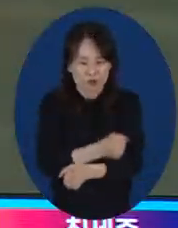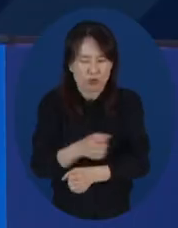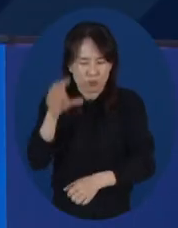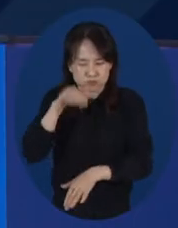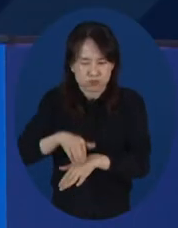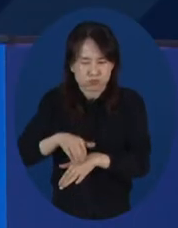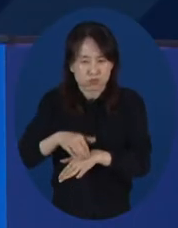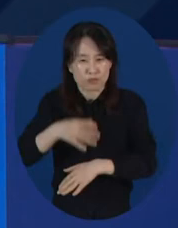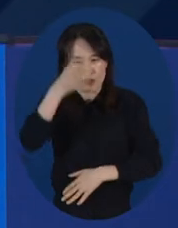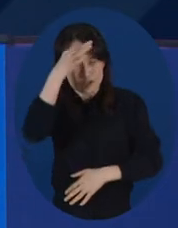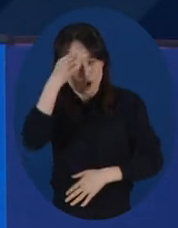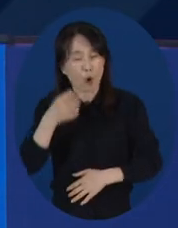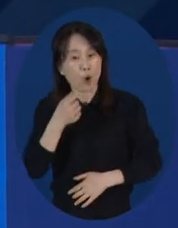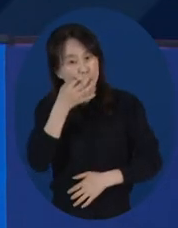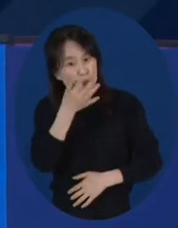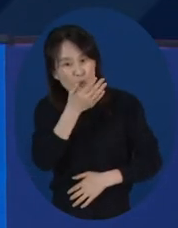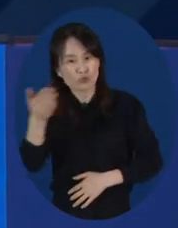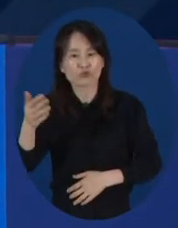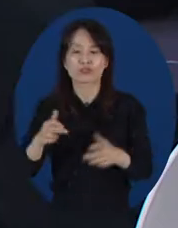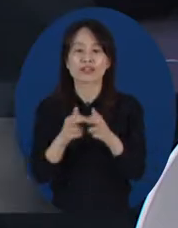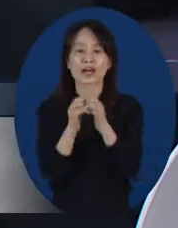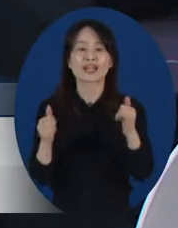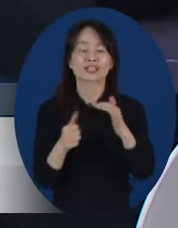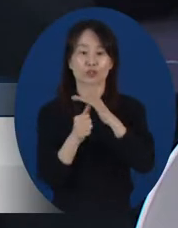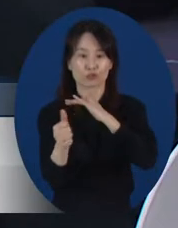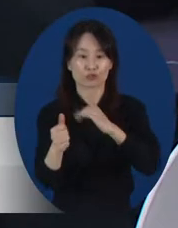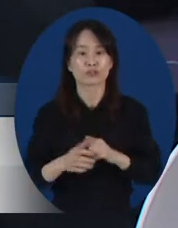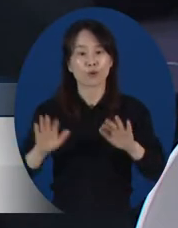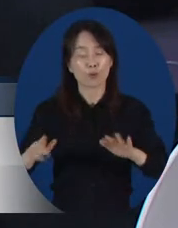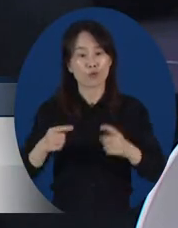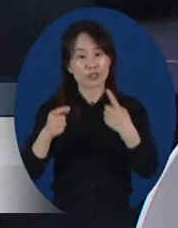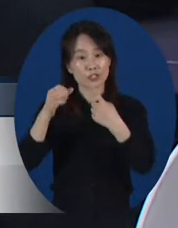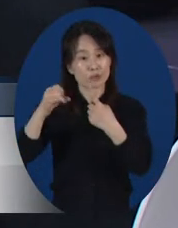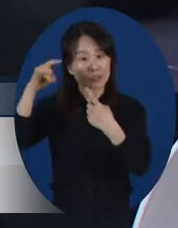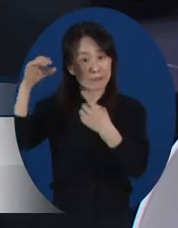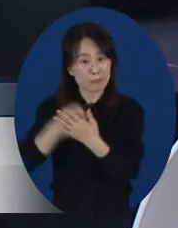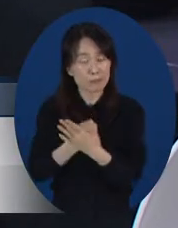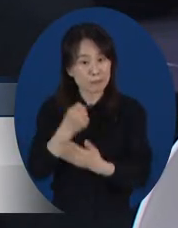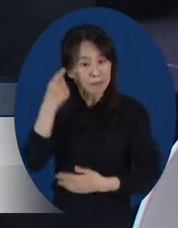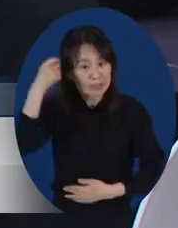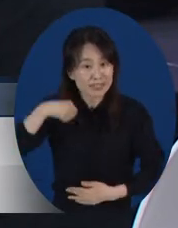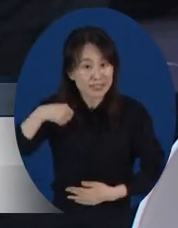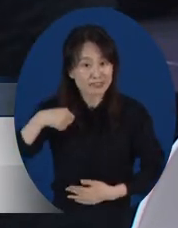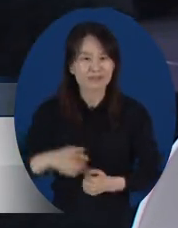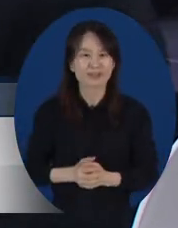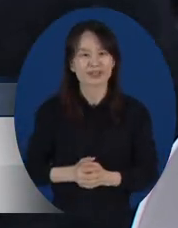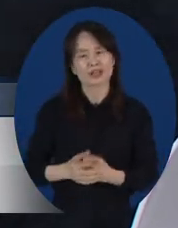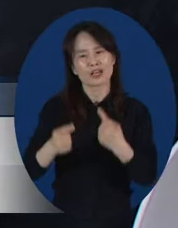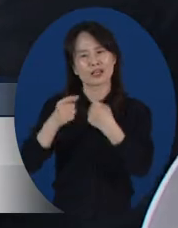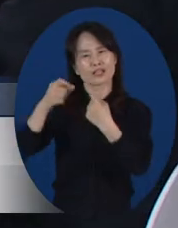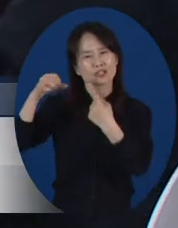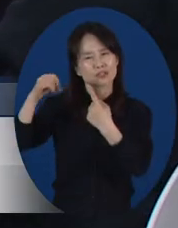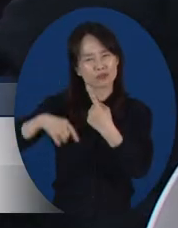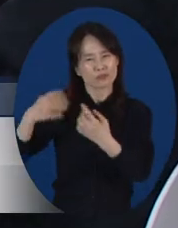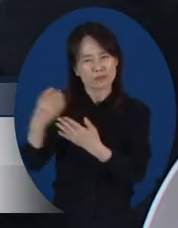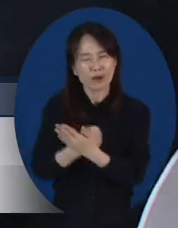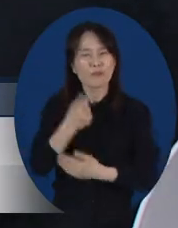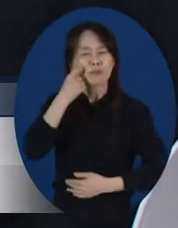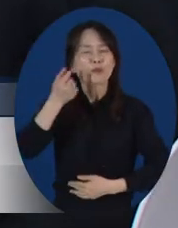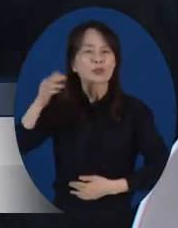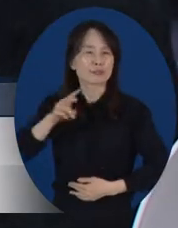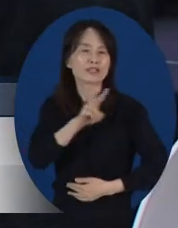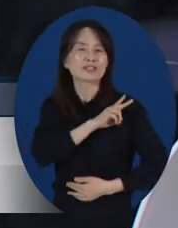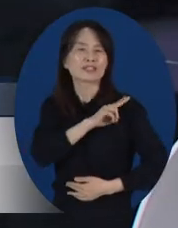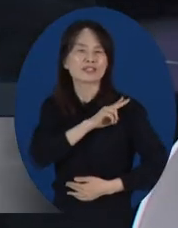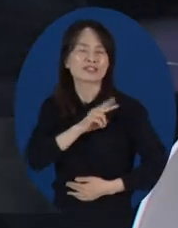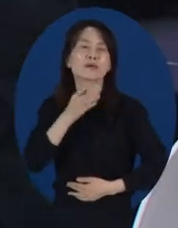공들여온 실력을 과감하게 보여주는 선수들. 오늘 어떻게 우승할 것 같으세요? 우승은 잘 안